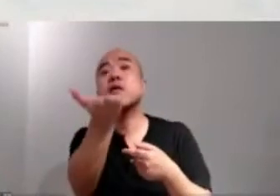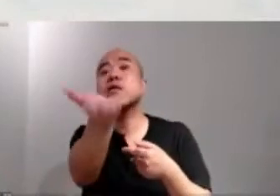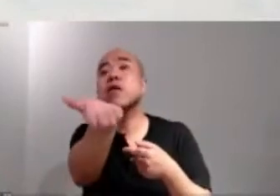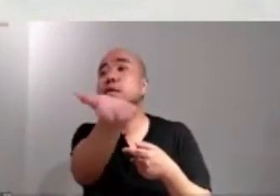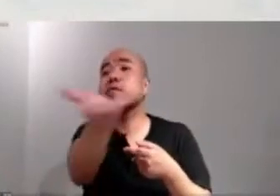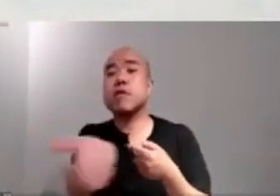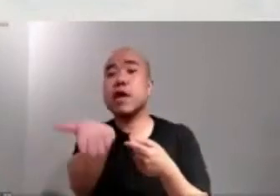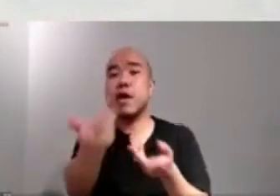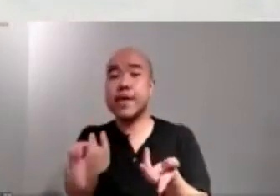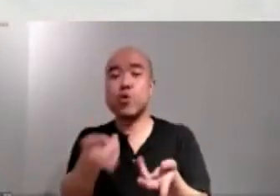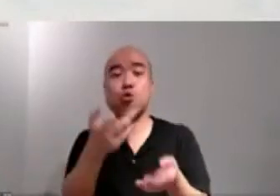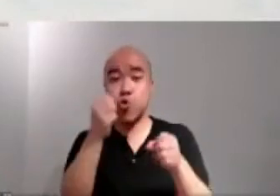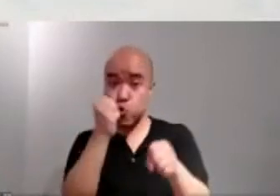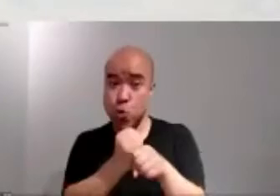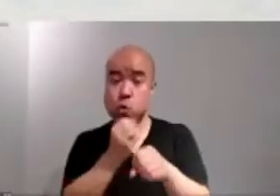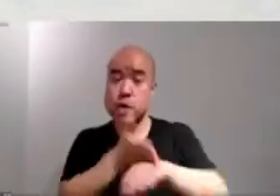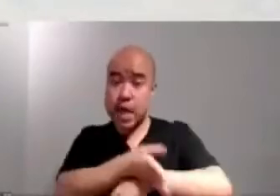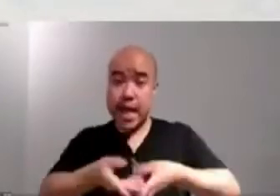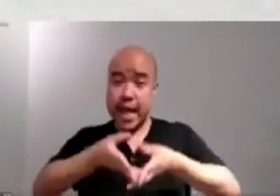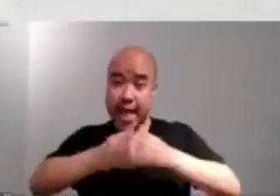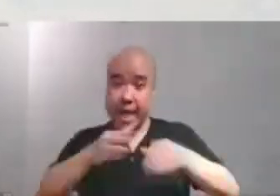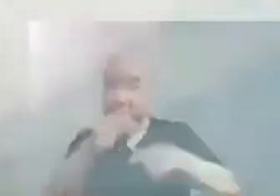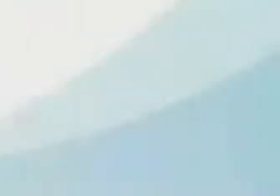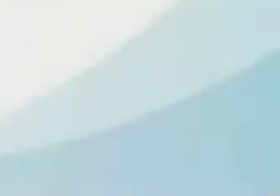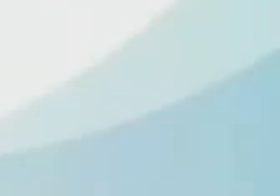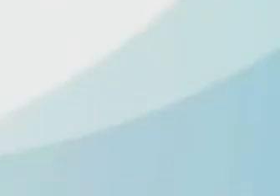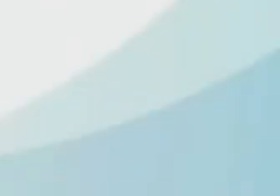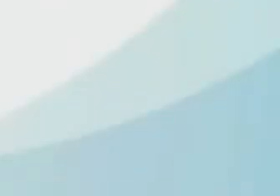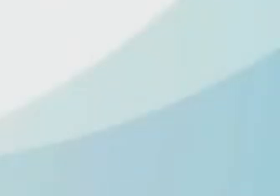点样形容你自己嘅心路历程咧？